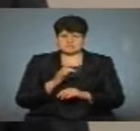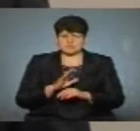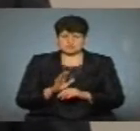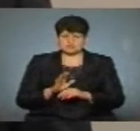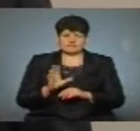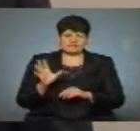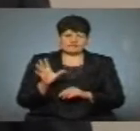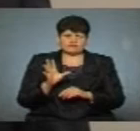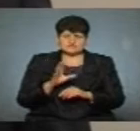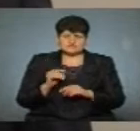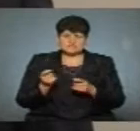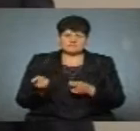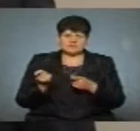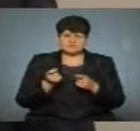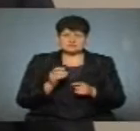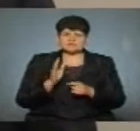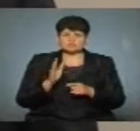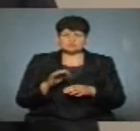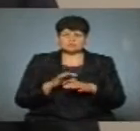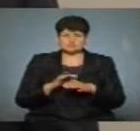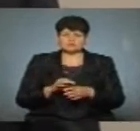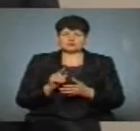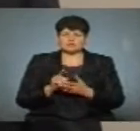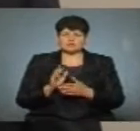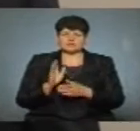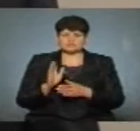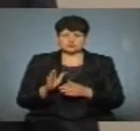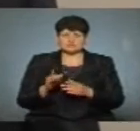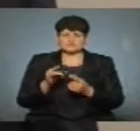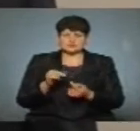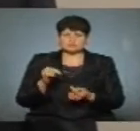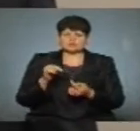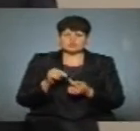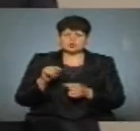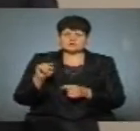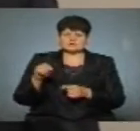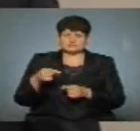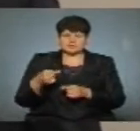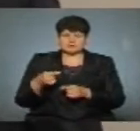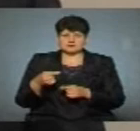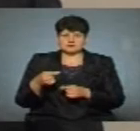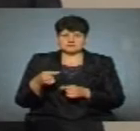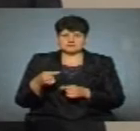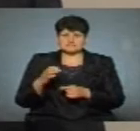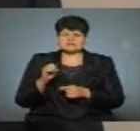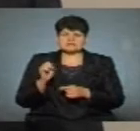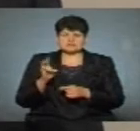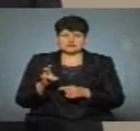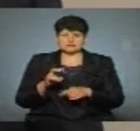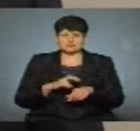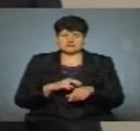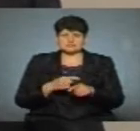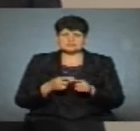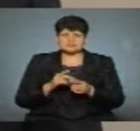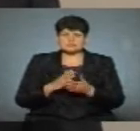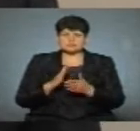Всі перевезення, які будуть здійснюватися, повинні здійснюватися відповідно з вимогами санітарного лікаря. Тобто це має